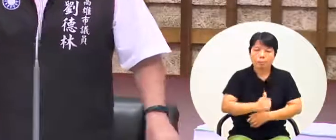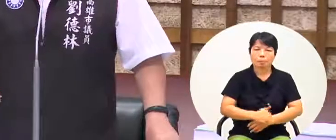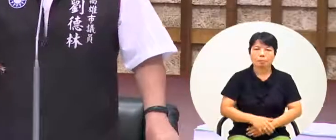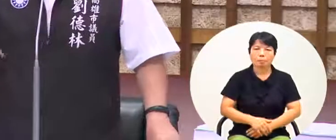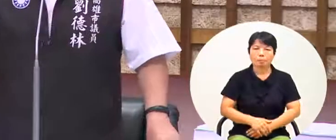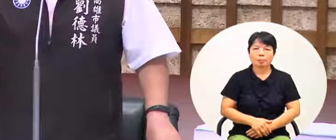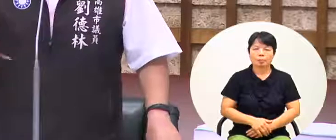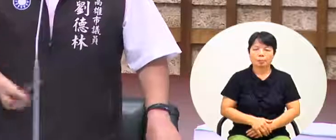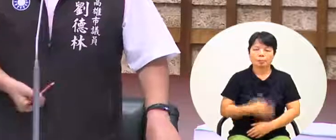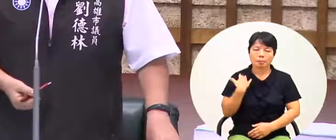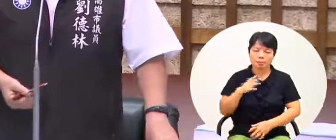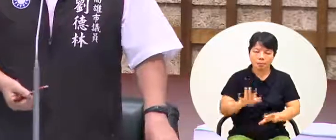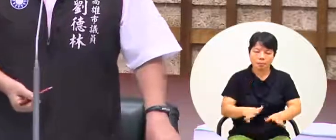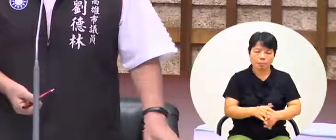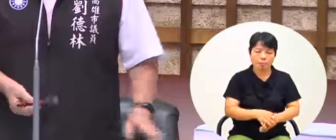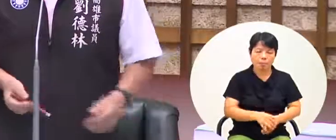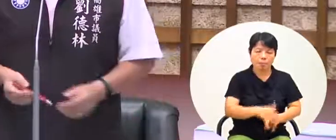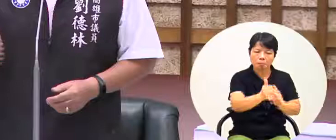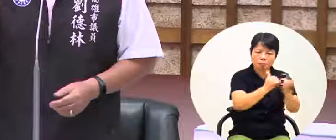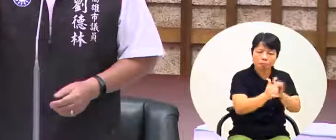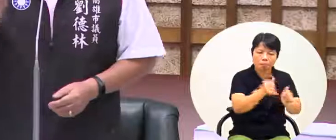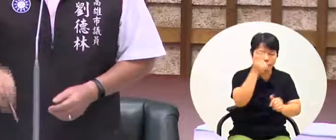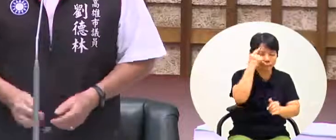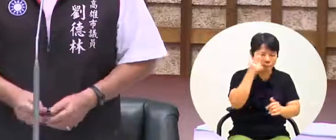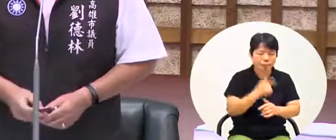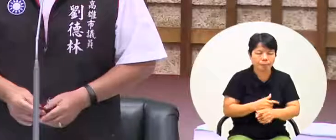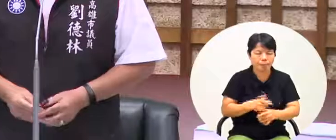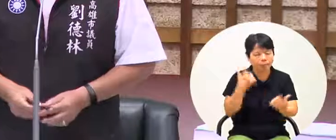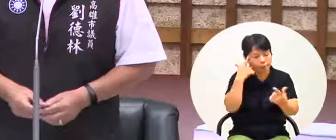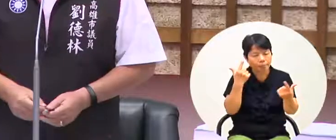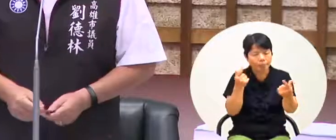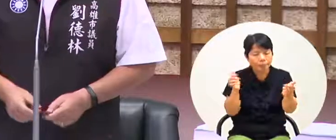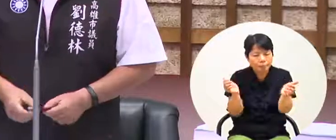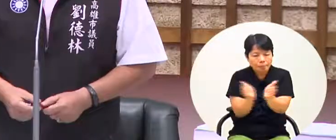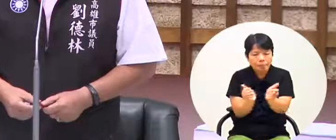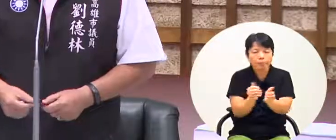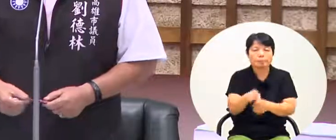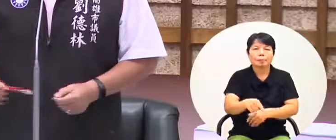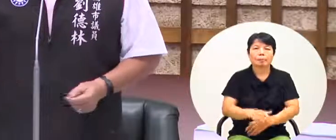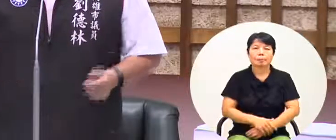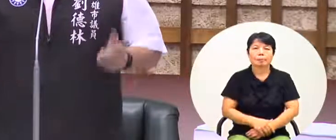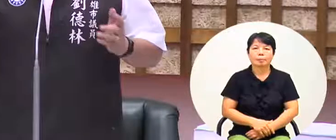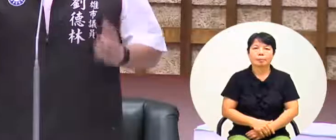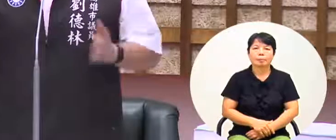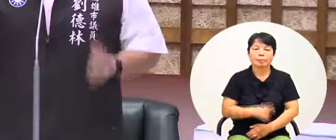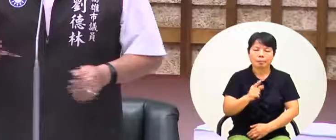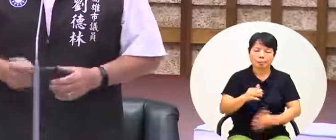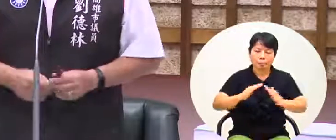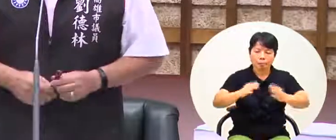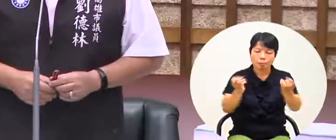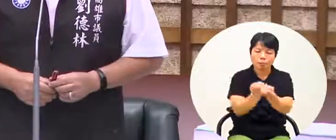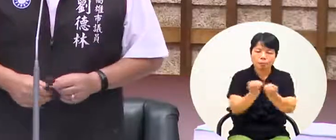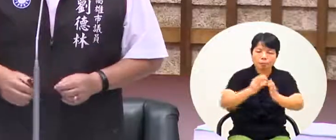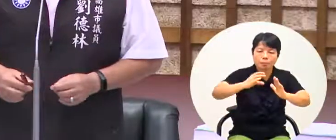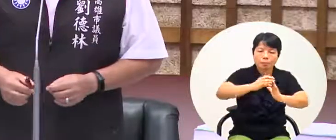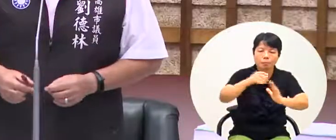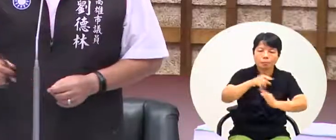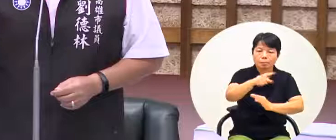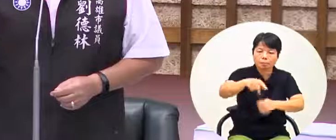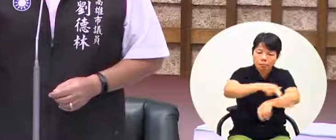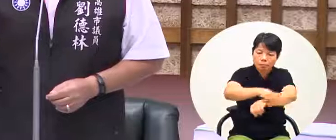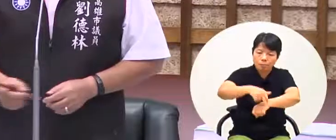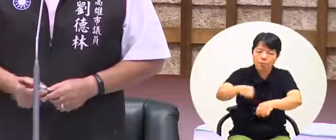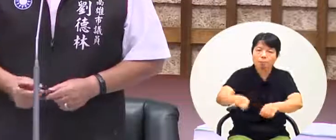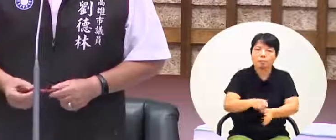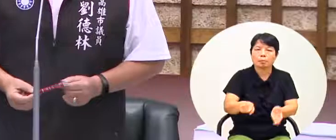个考量，能够放宽？尤其在都发局在做这个部分来讲的时候，我们一直在建议容积率不